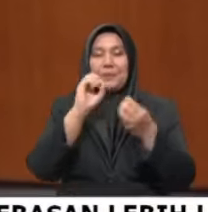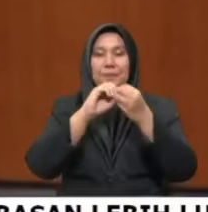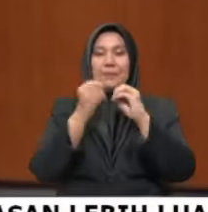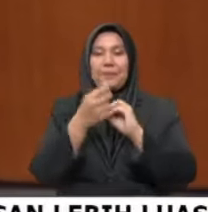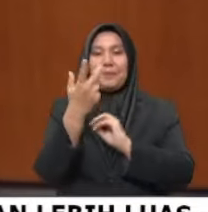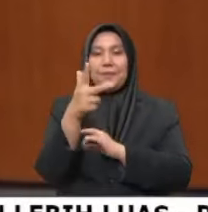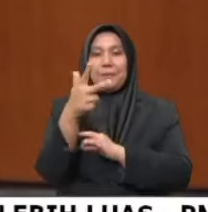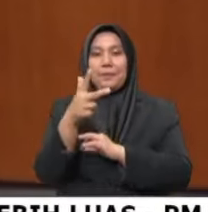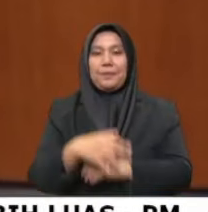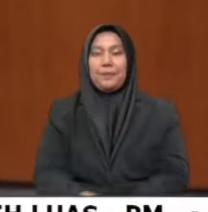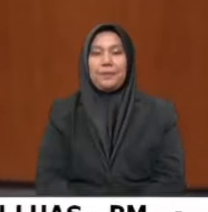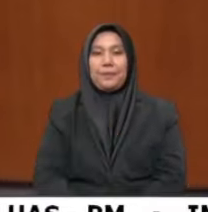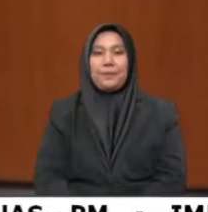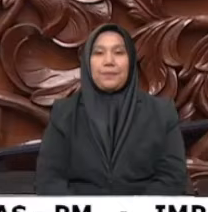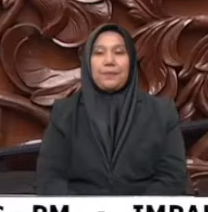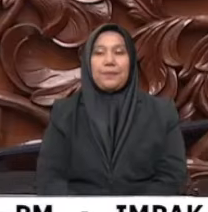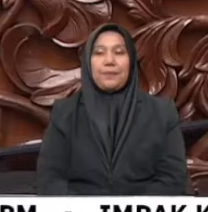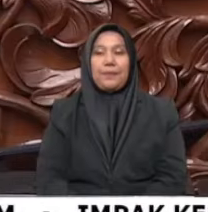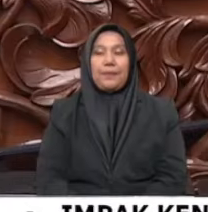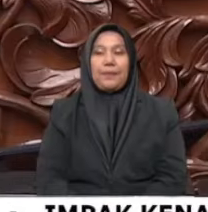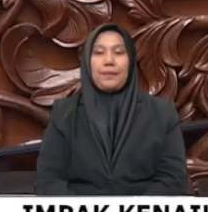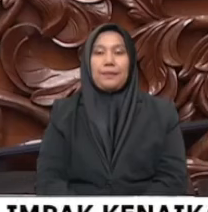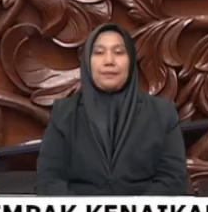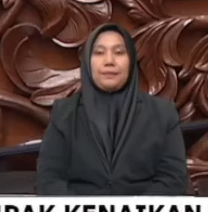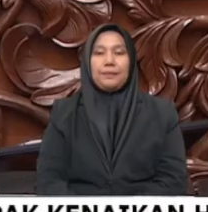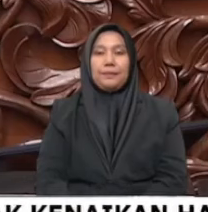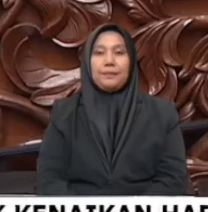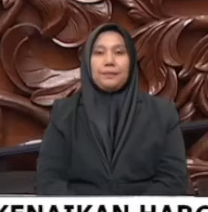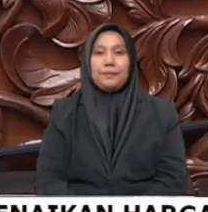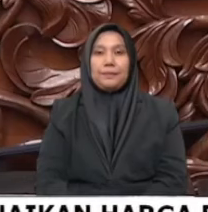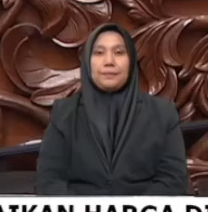Soalan ini unik. Baik Menteri.